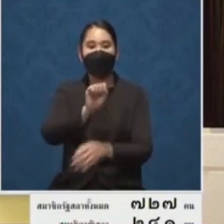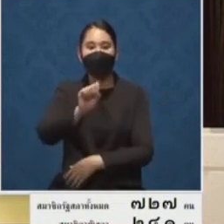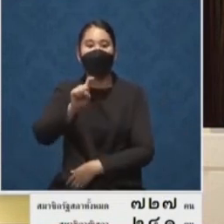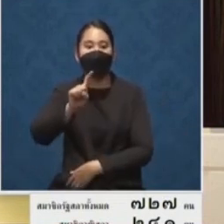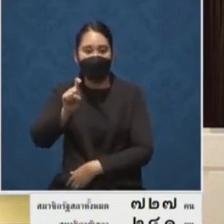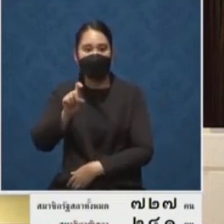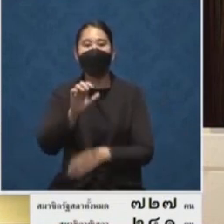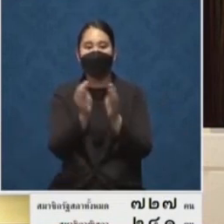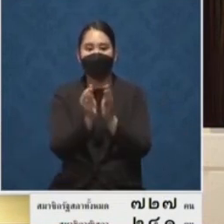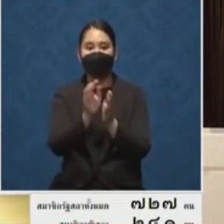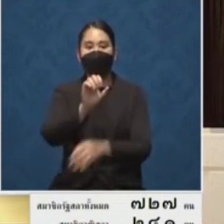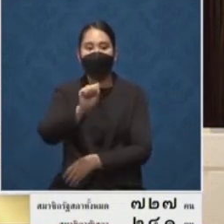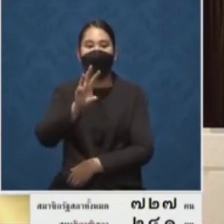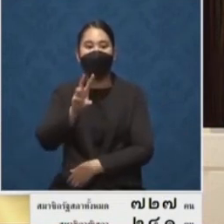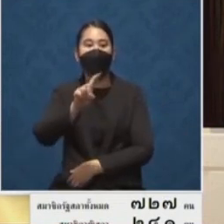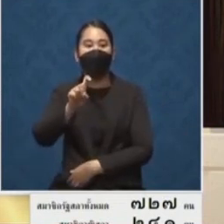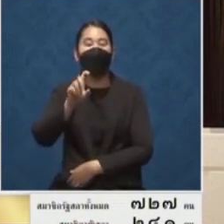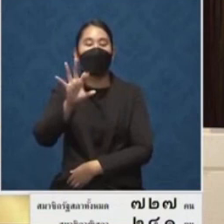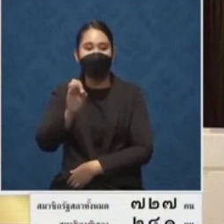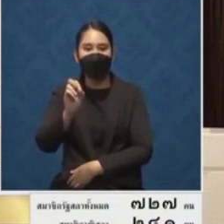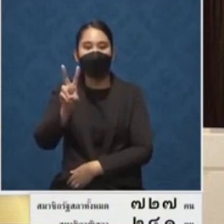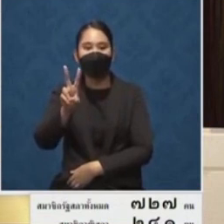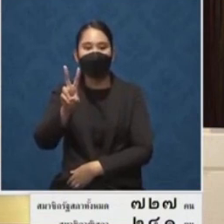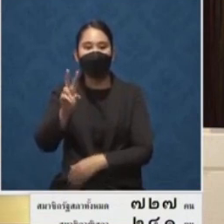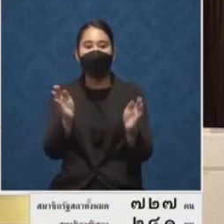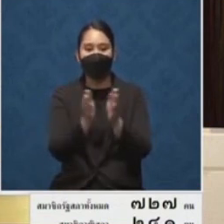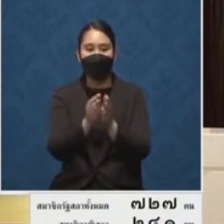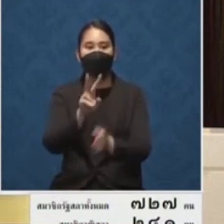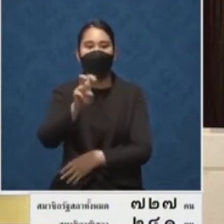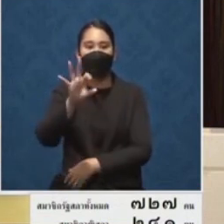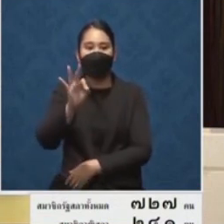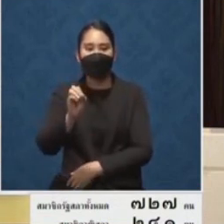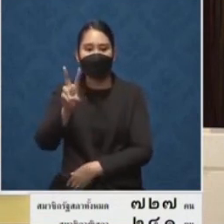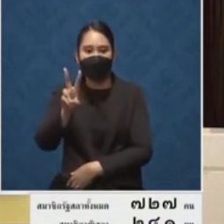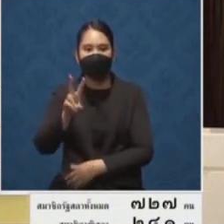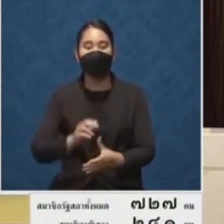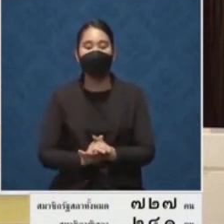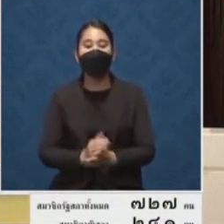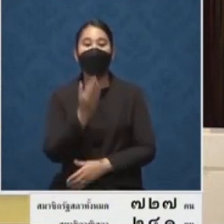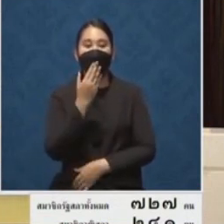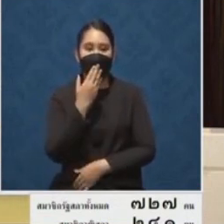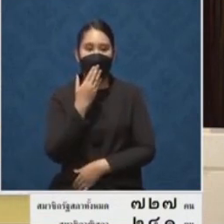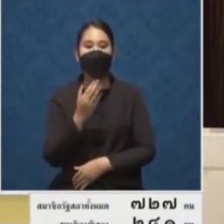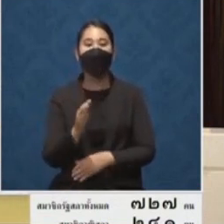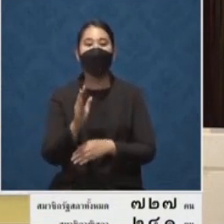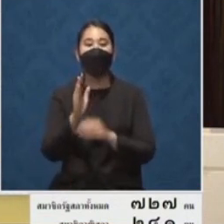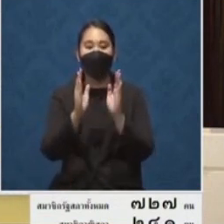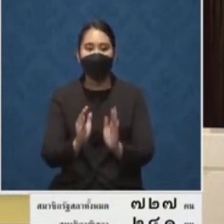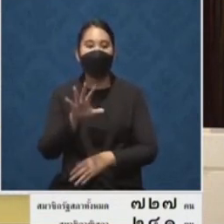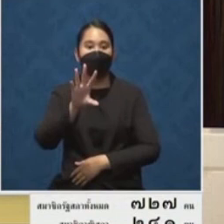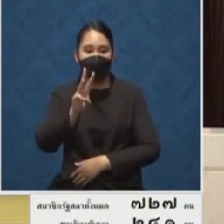การ100คะแนนสส100คะแนนสว192ร